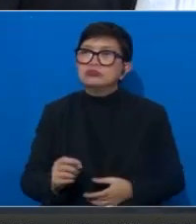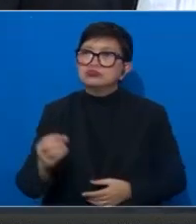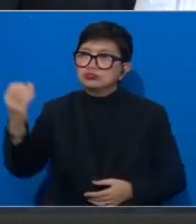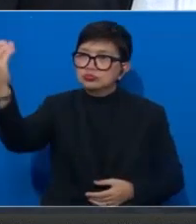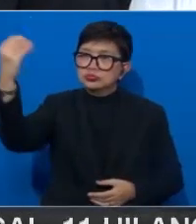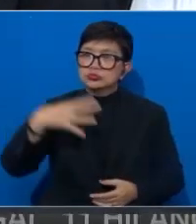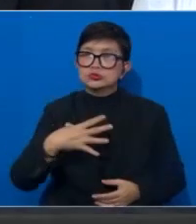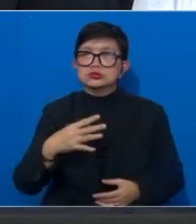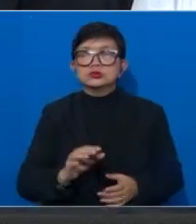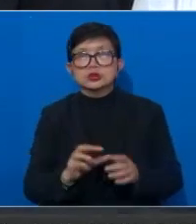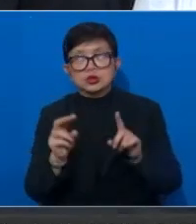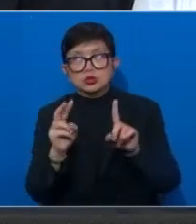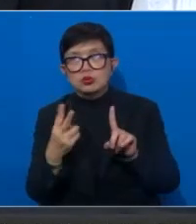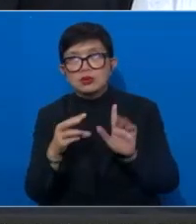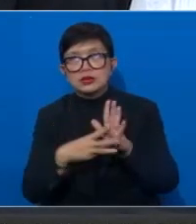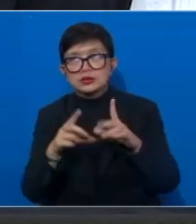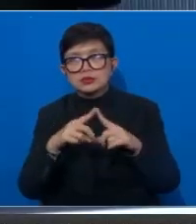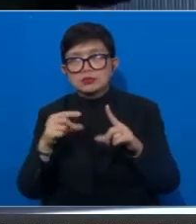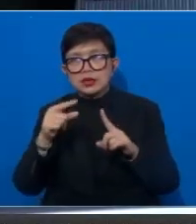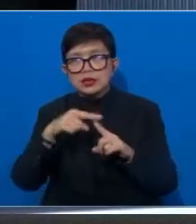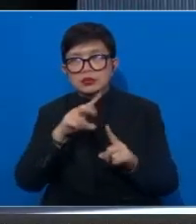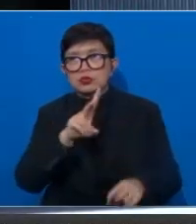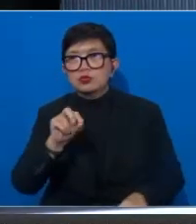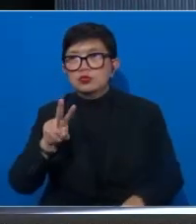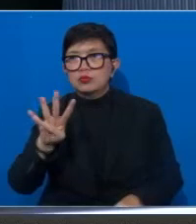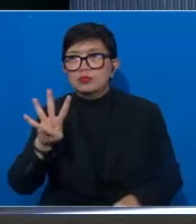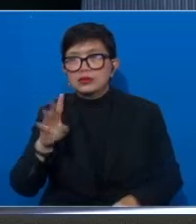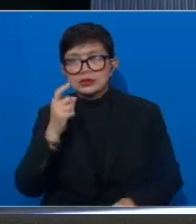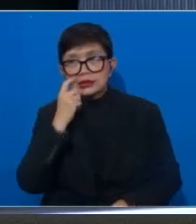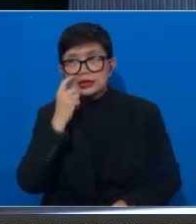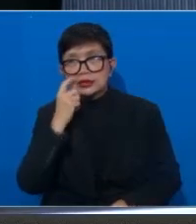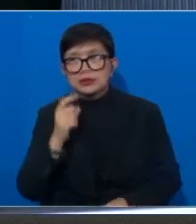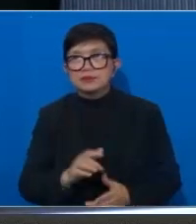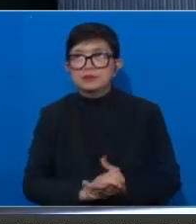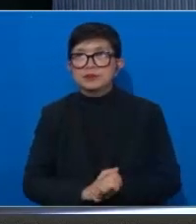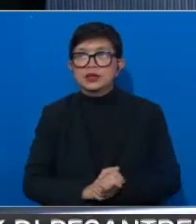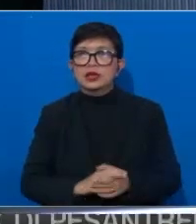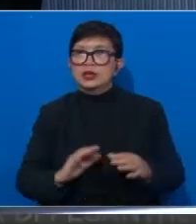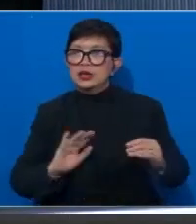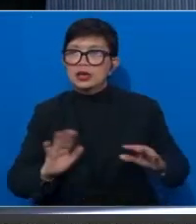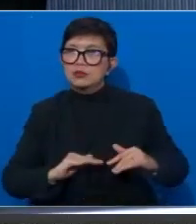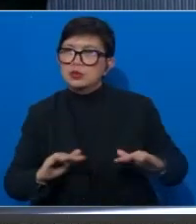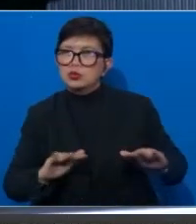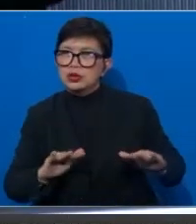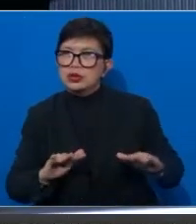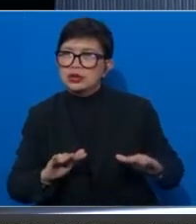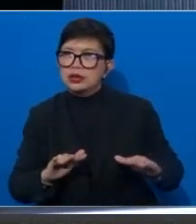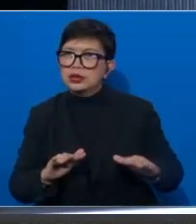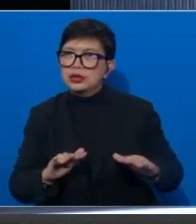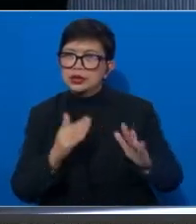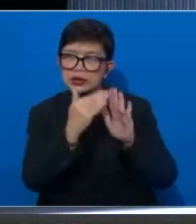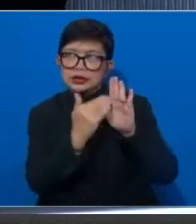Selasa 12 Maret 2024. Dan tidak memenuhi kriteria Mabims baru